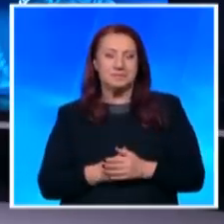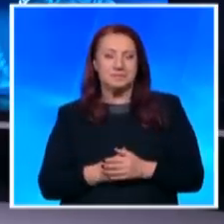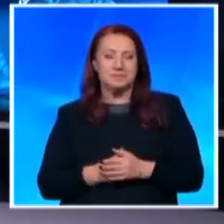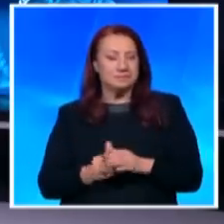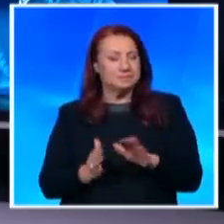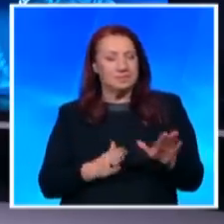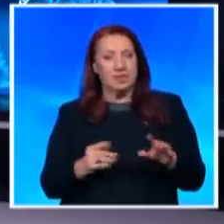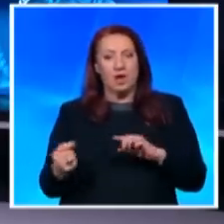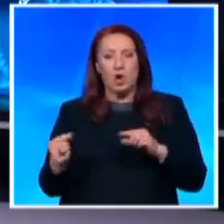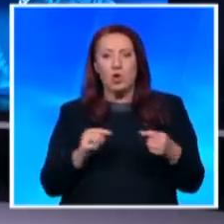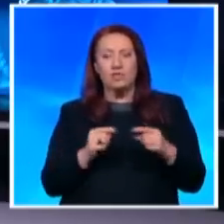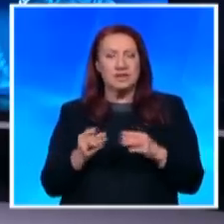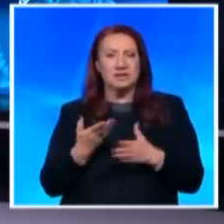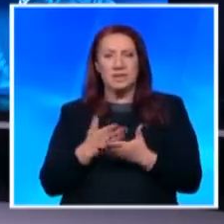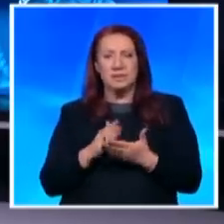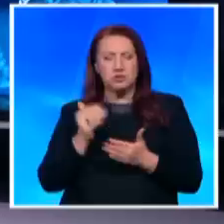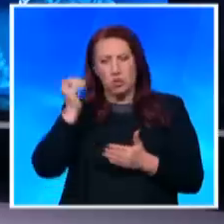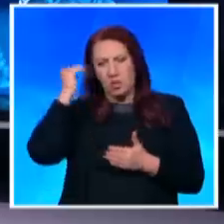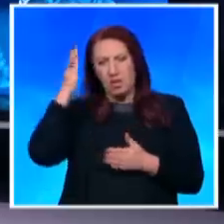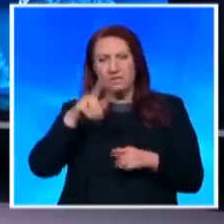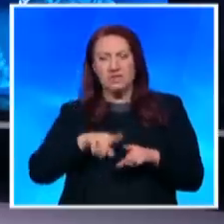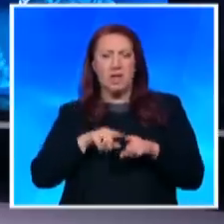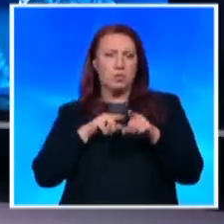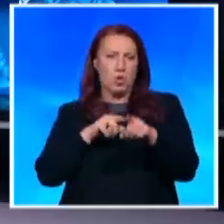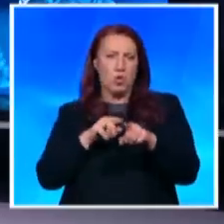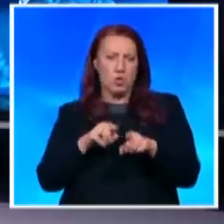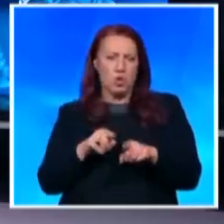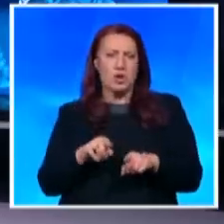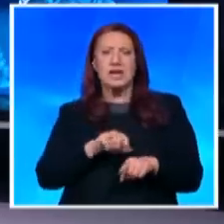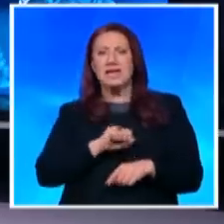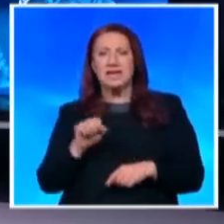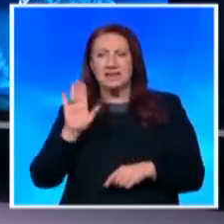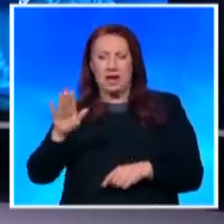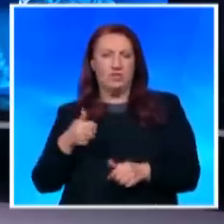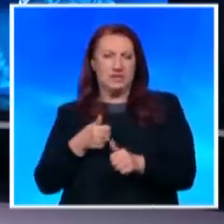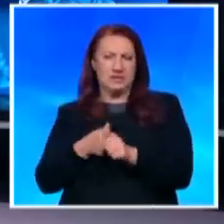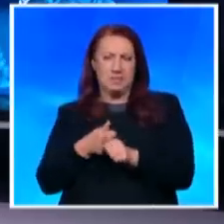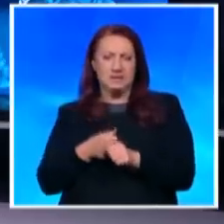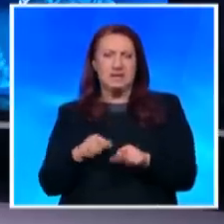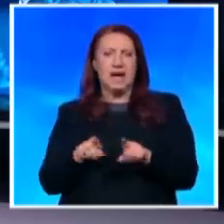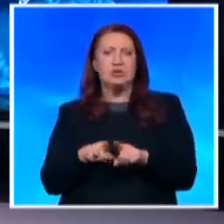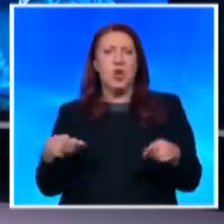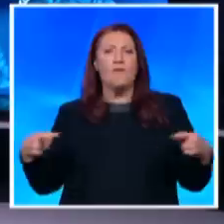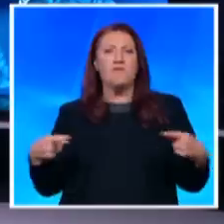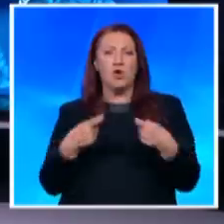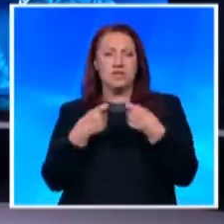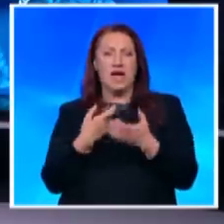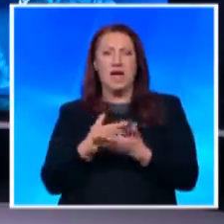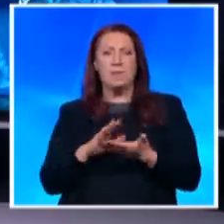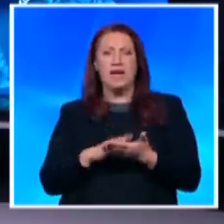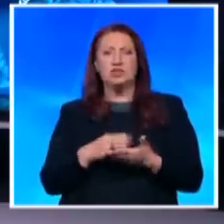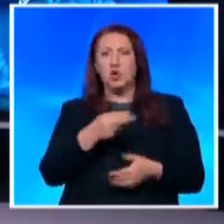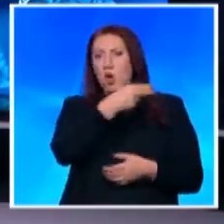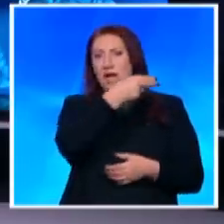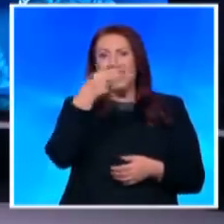прокурор Иван Гешев и заместника му Борислав Сарафов не е война между приятели, а война между институции. Коментар в тази събота по BTV на председателя